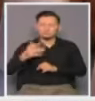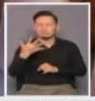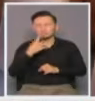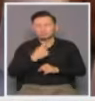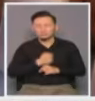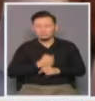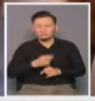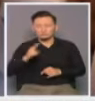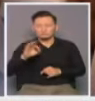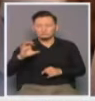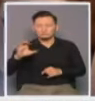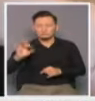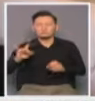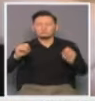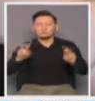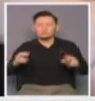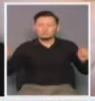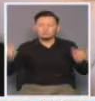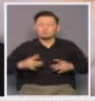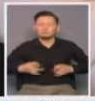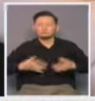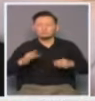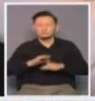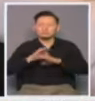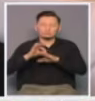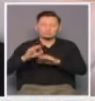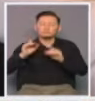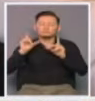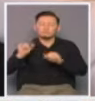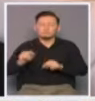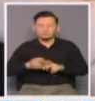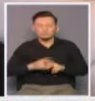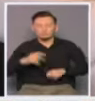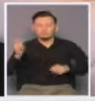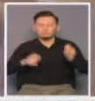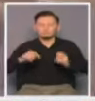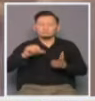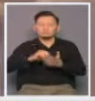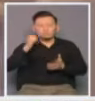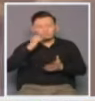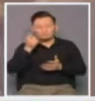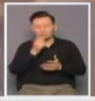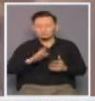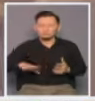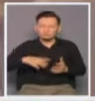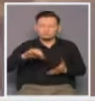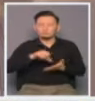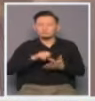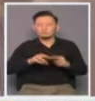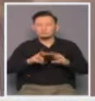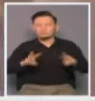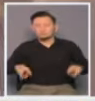В Досорском доме культуры организовали торжественные проводы призывников. На концерте присутствовали ветераны, руководители местных исполнительных